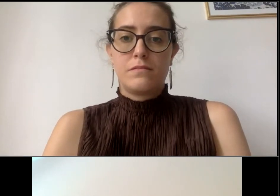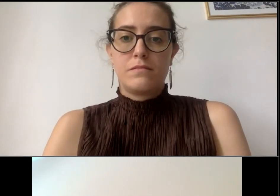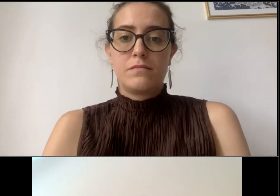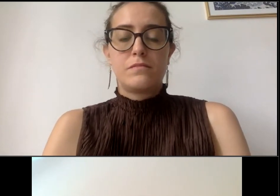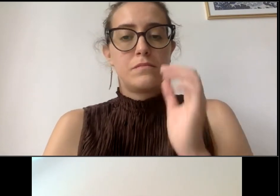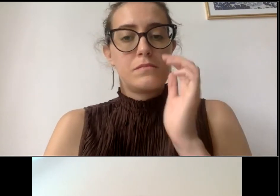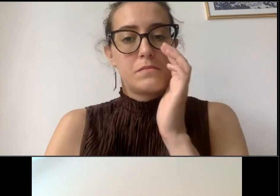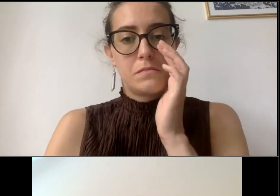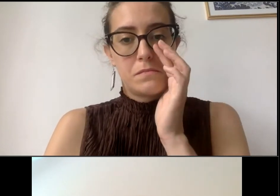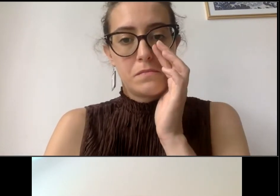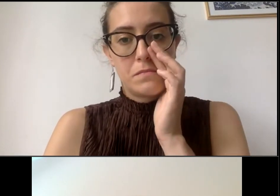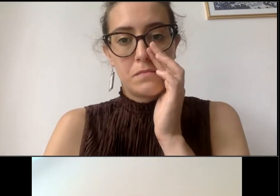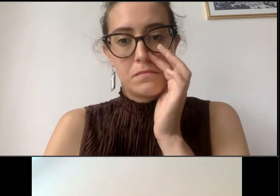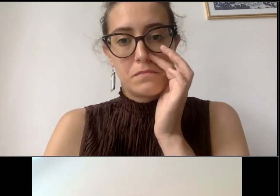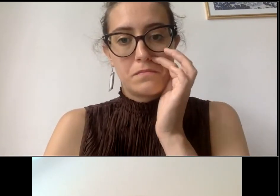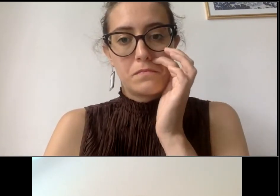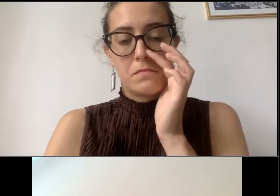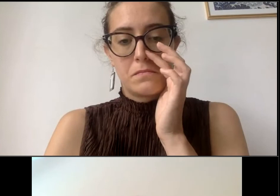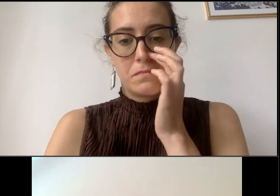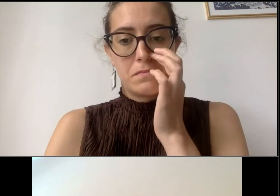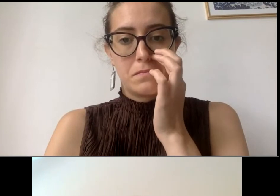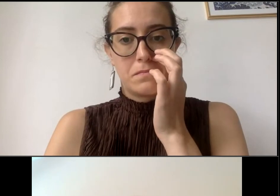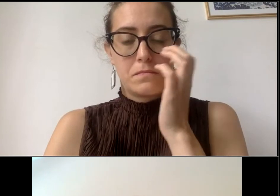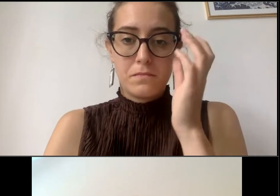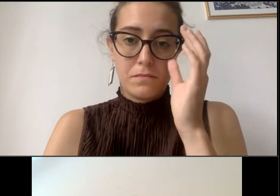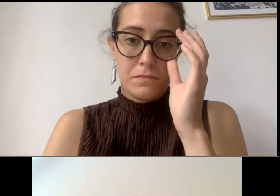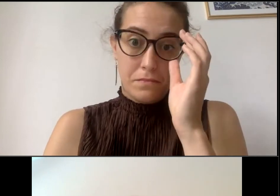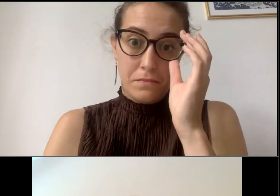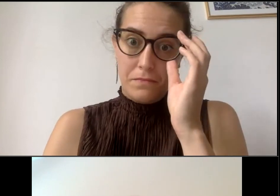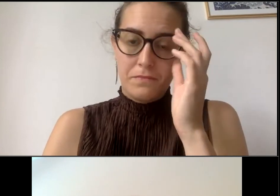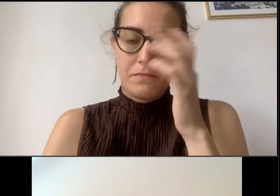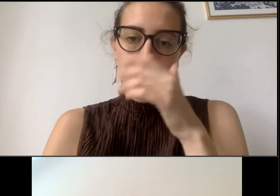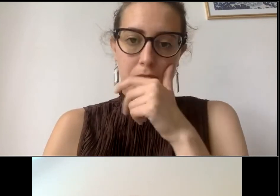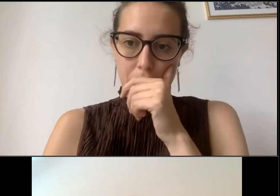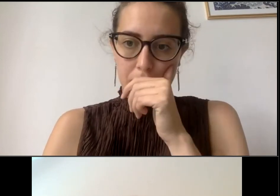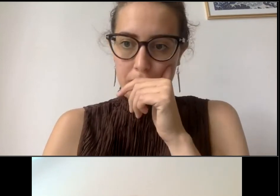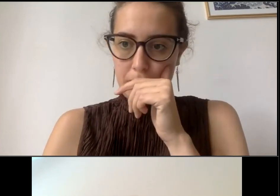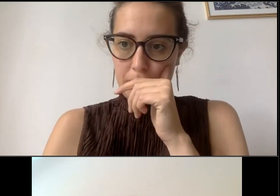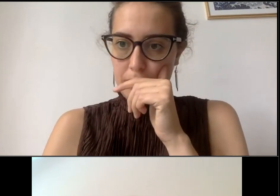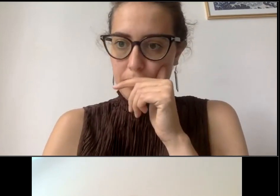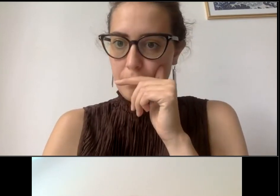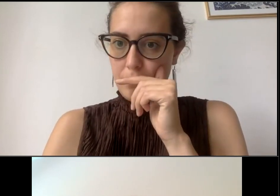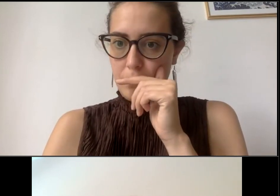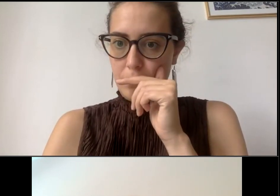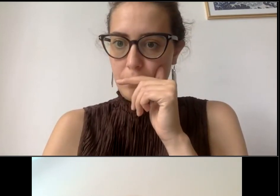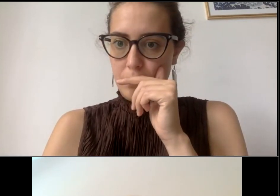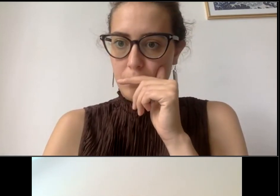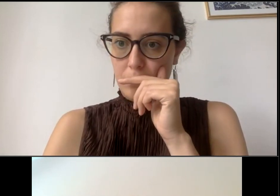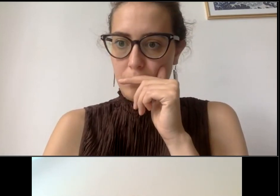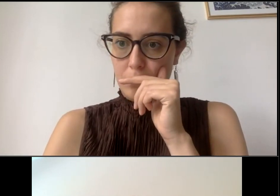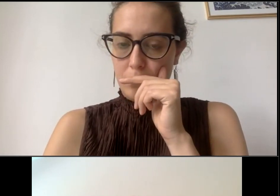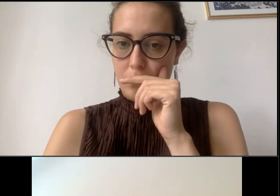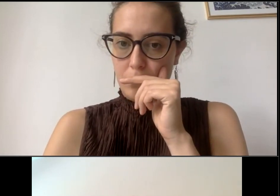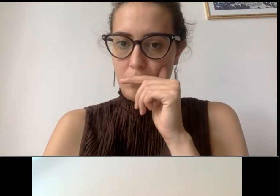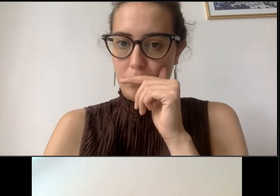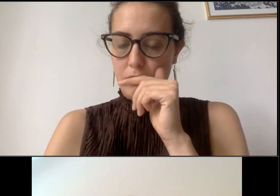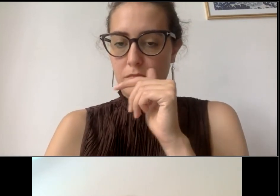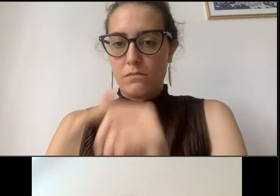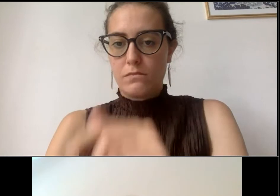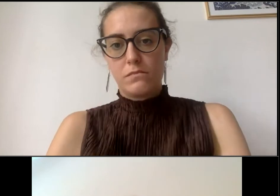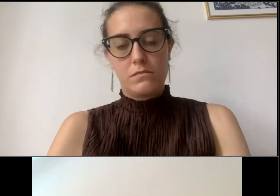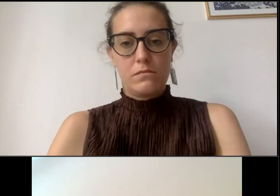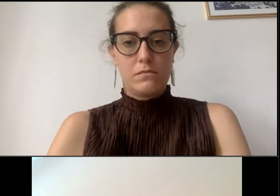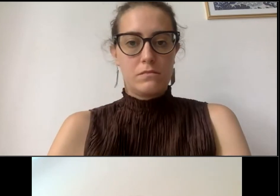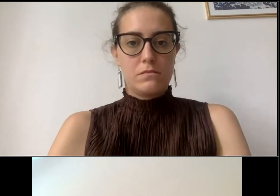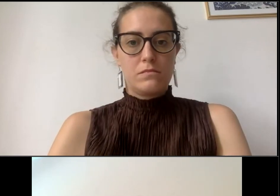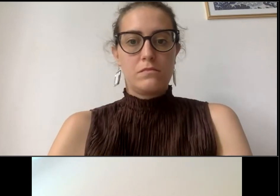lombardia c'è la nuova legge regionale per cui io credo che ci saranno molte opportunità rispetto alle